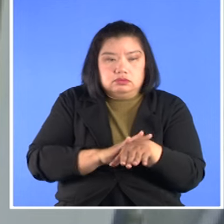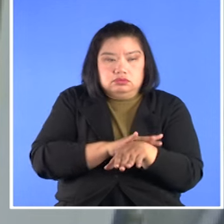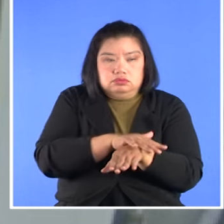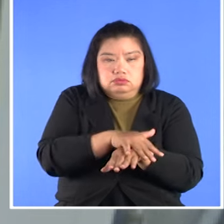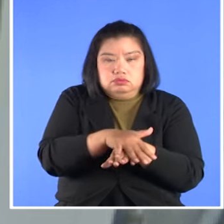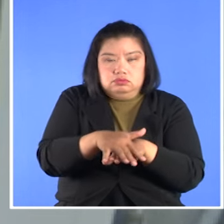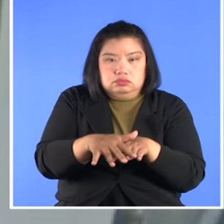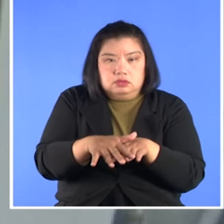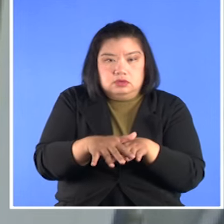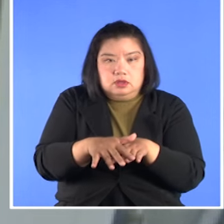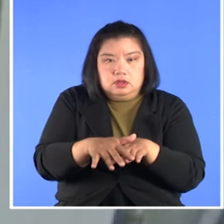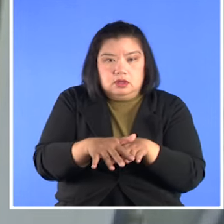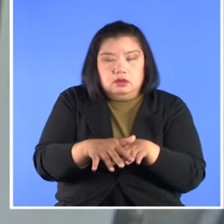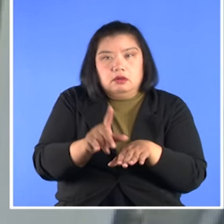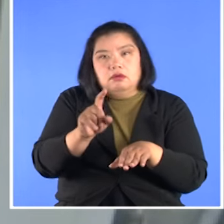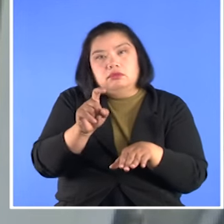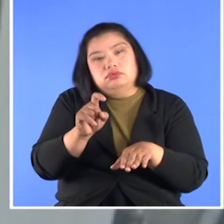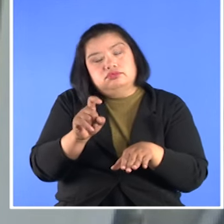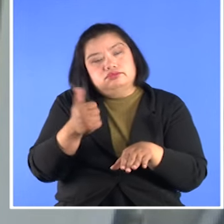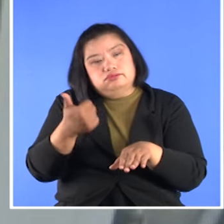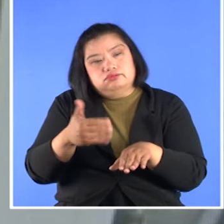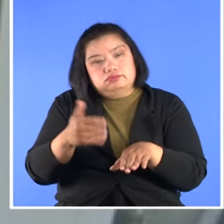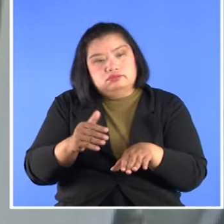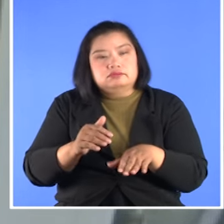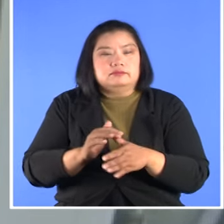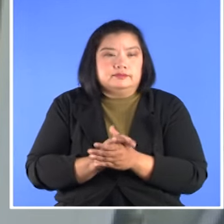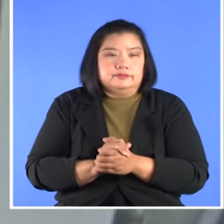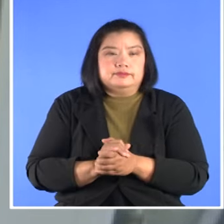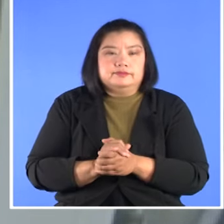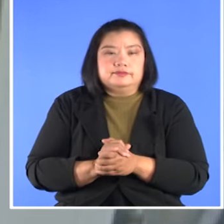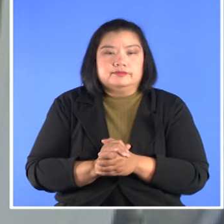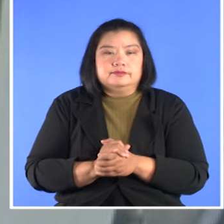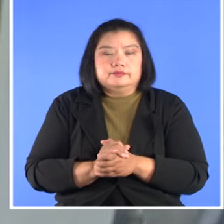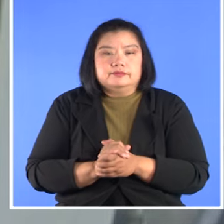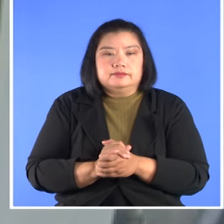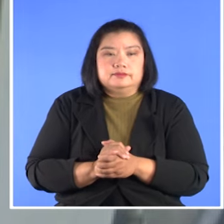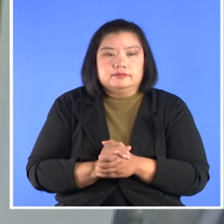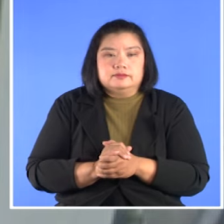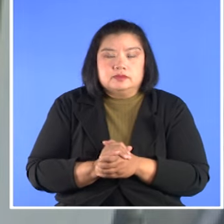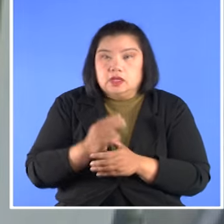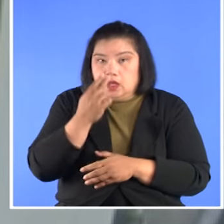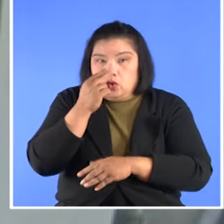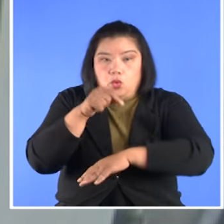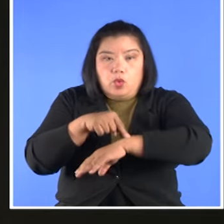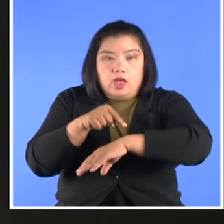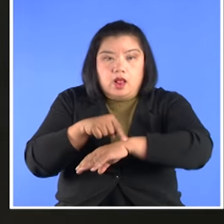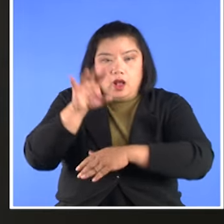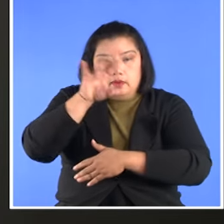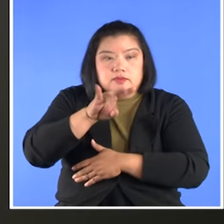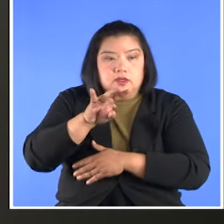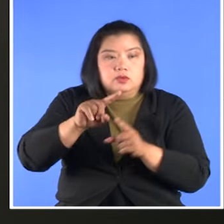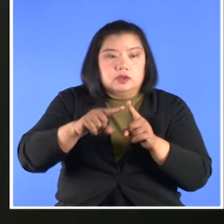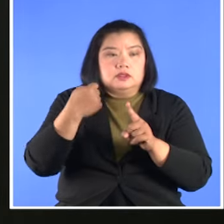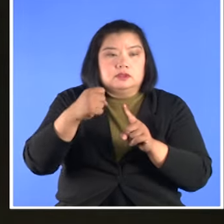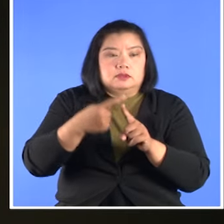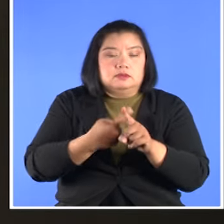ไปในตัวรถรถก็เสียหายเสียหายทั้งคันเลยเธอบอกแบบนี้เหตุการณ์นี้เกิดขึ้นตอน 19:00นวันที่ 10มกราคมที่ผ่านมา